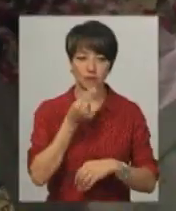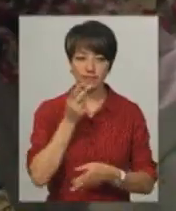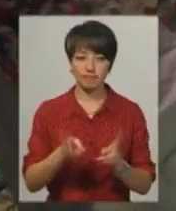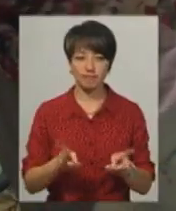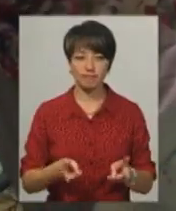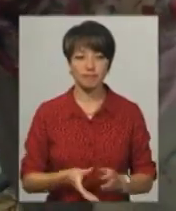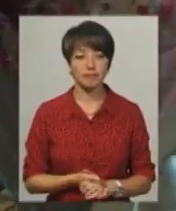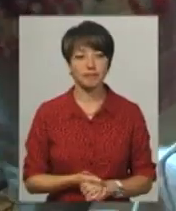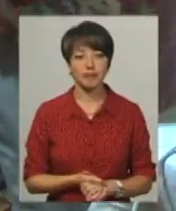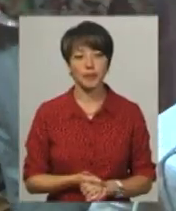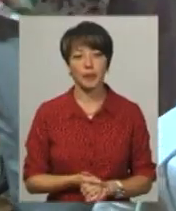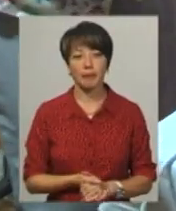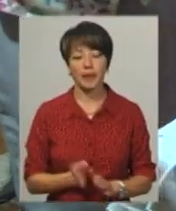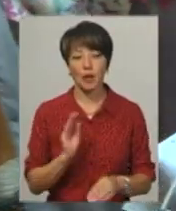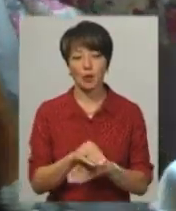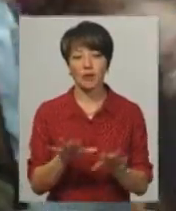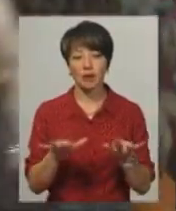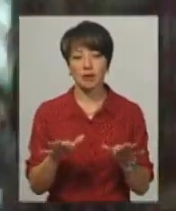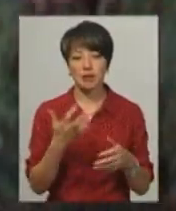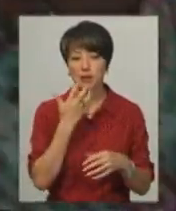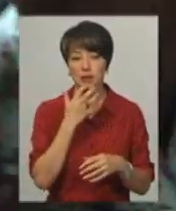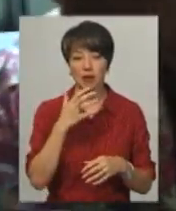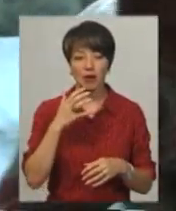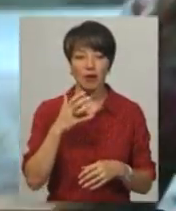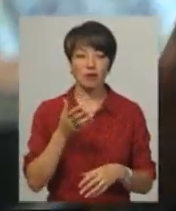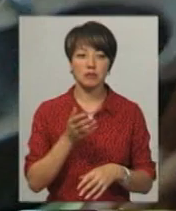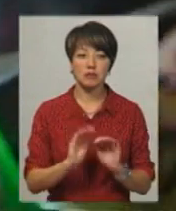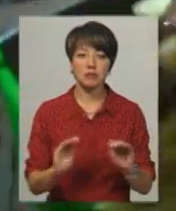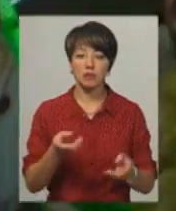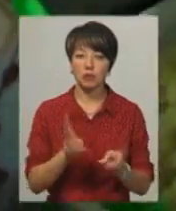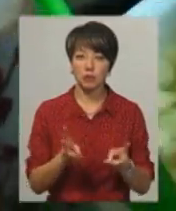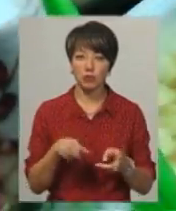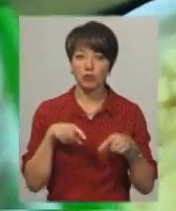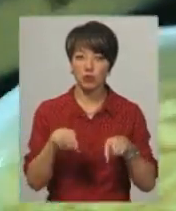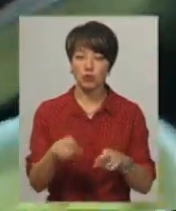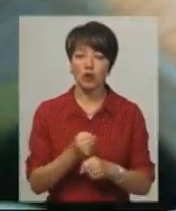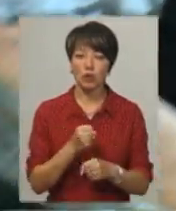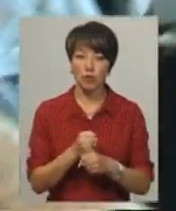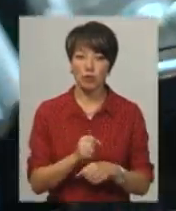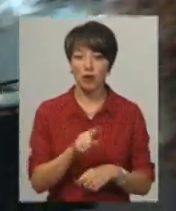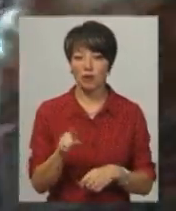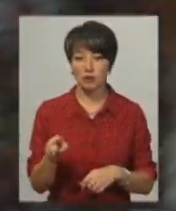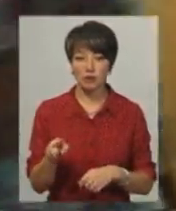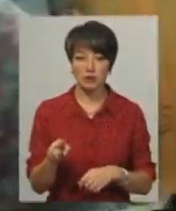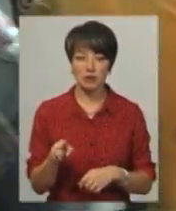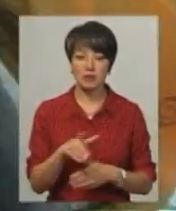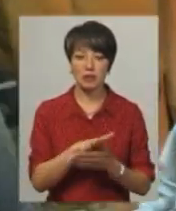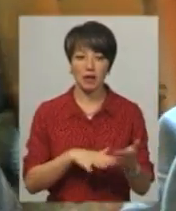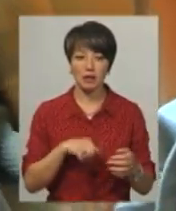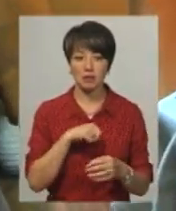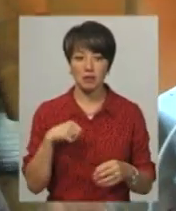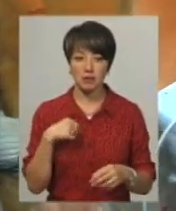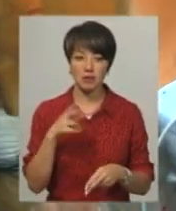їжу. Отако доливаю кип'ятку, і отак дітям готовлю, і біжу на роботу, а вони далі